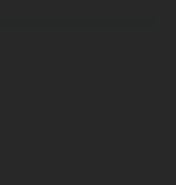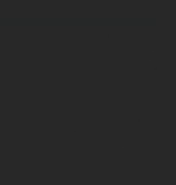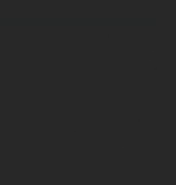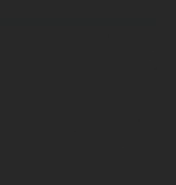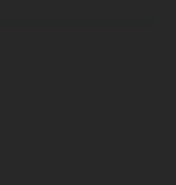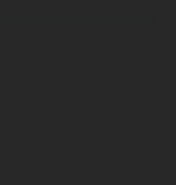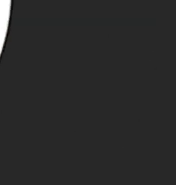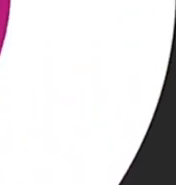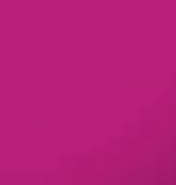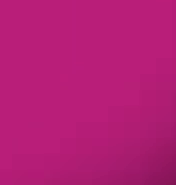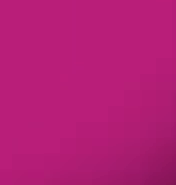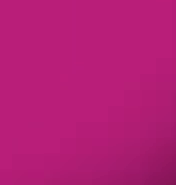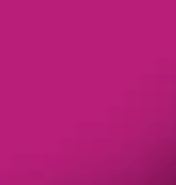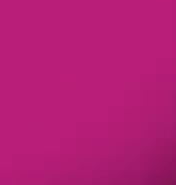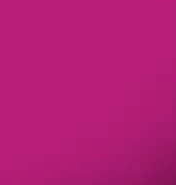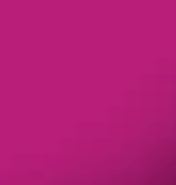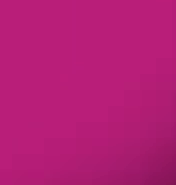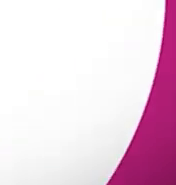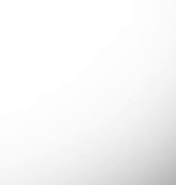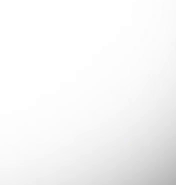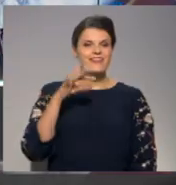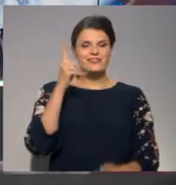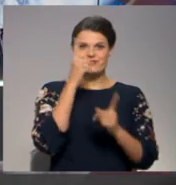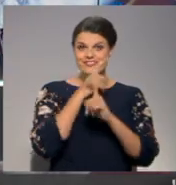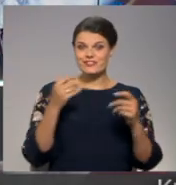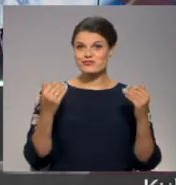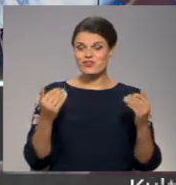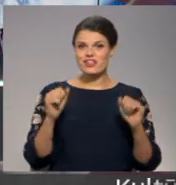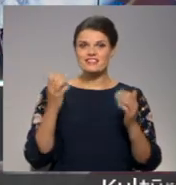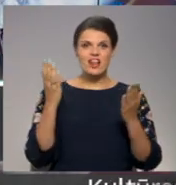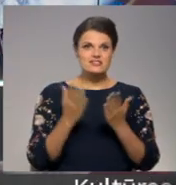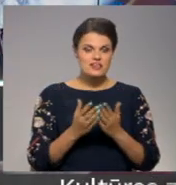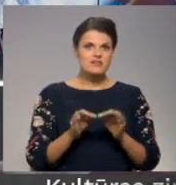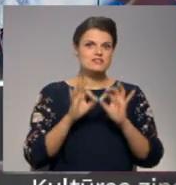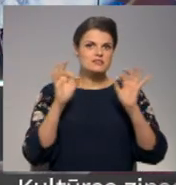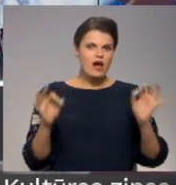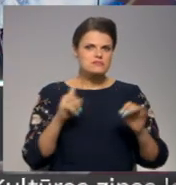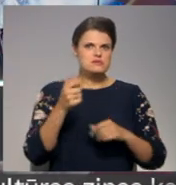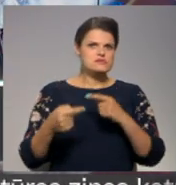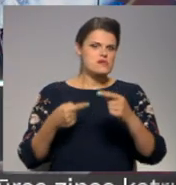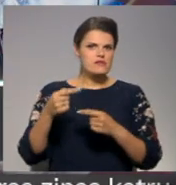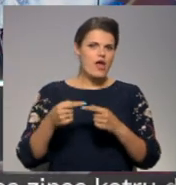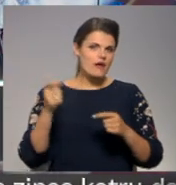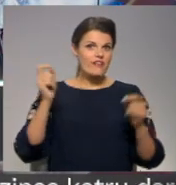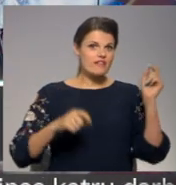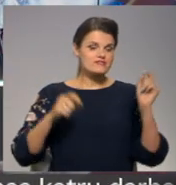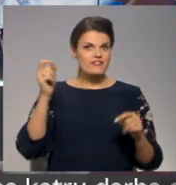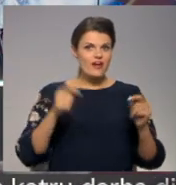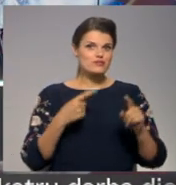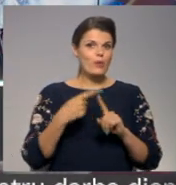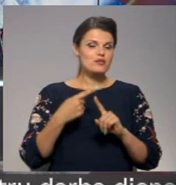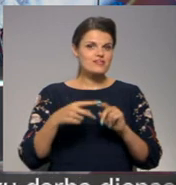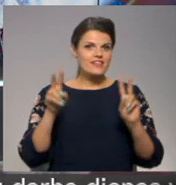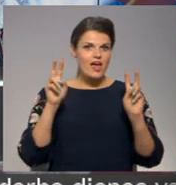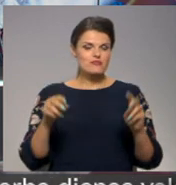Re, viss ēters ir te! Šodien Salasgrīvā sācies ikgadējais festivāls Pozitīvus. Atšķirībā